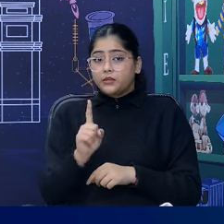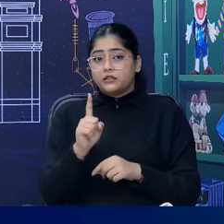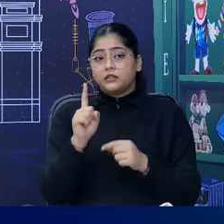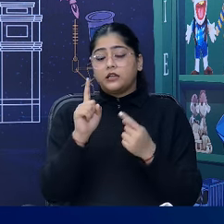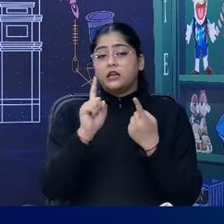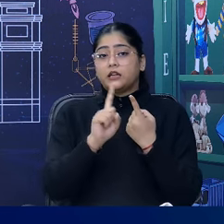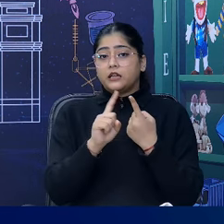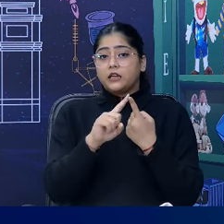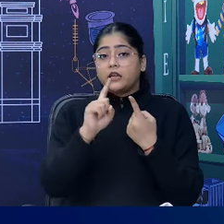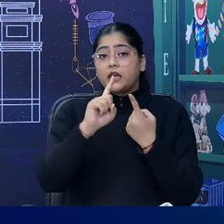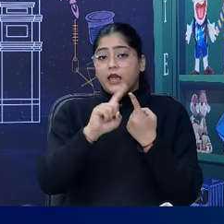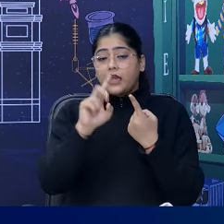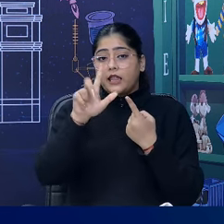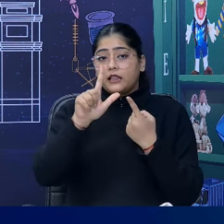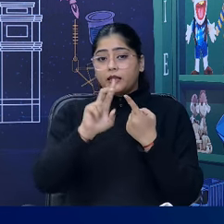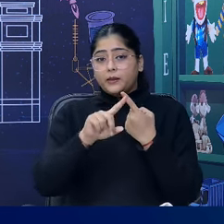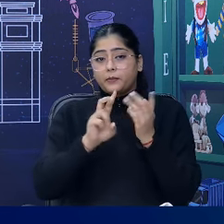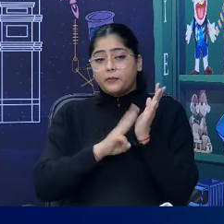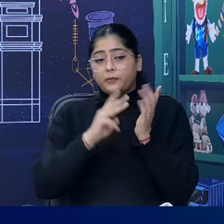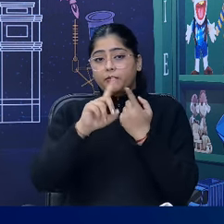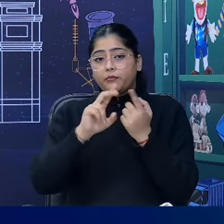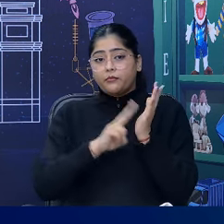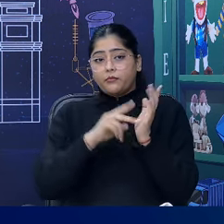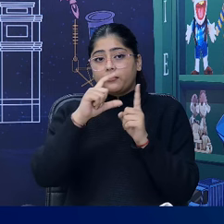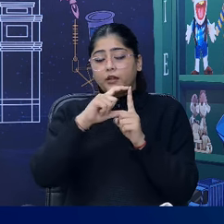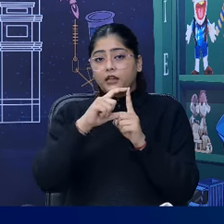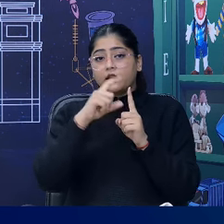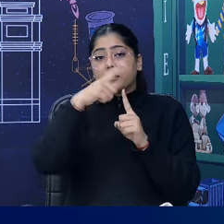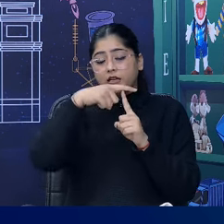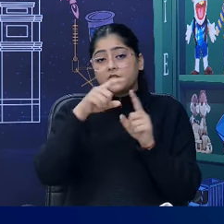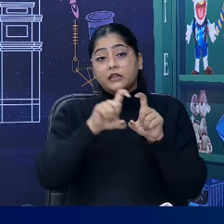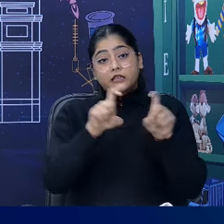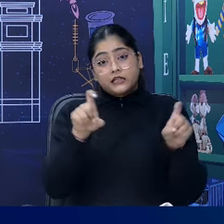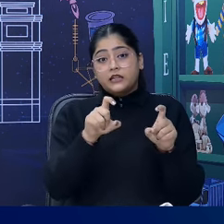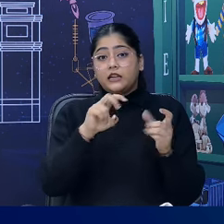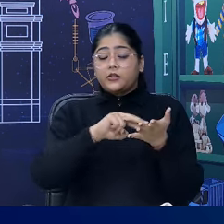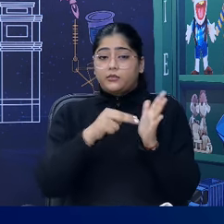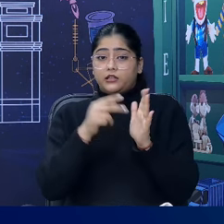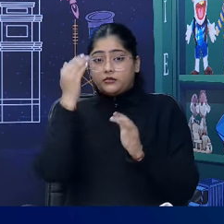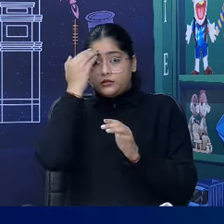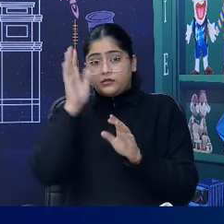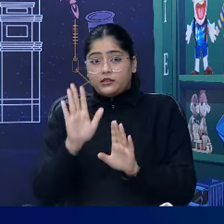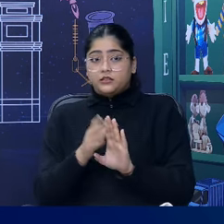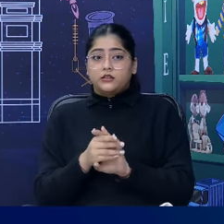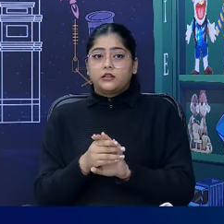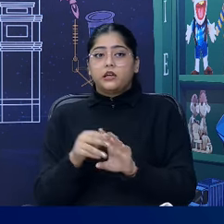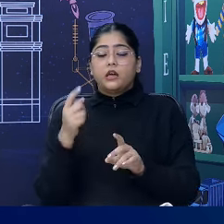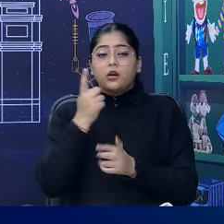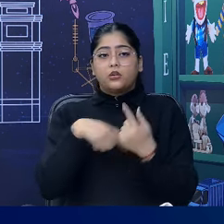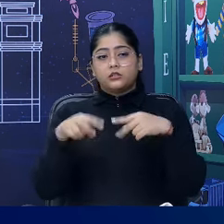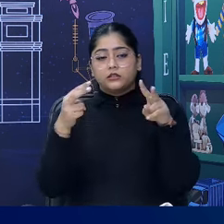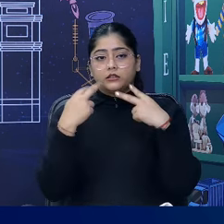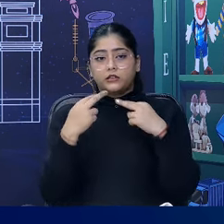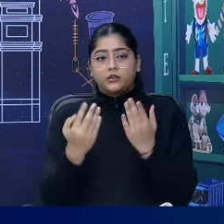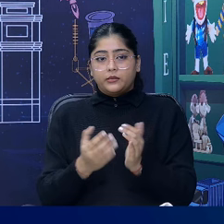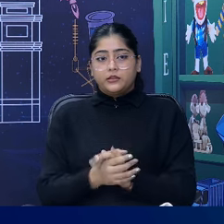बी डिस्टिंक्ट. अब आप मेरे कार्डबोर्ड पे फोकस करेंगे और देखेंगे हम सेट्स को कैसे डिनोट करते हैं. यहाँ पे